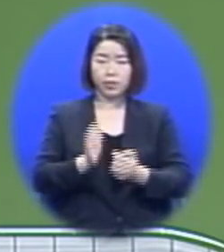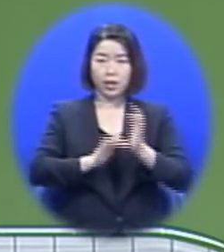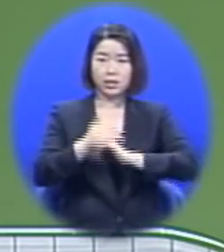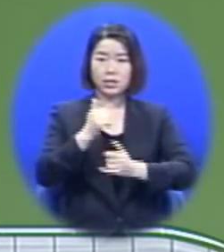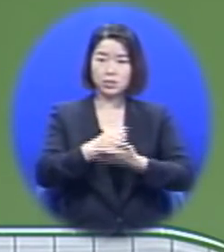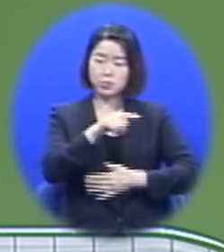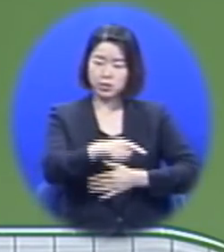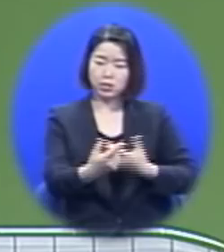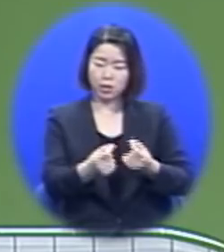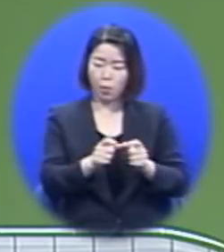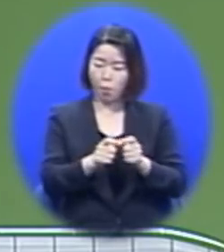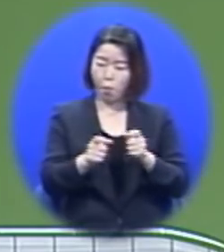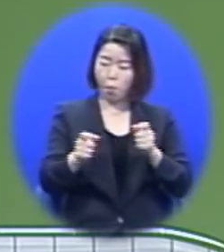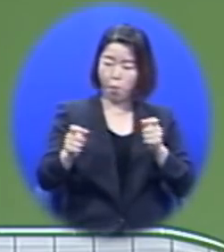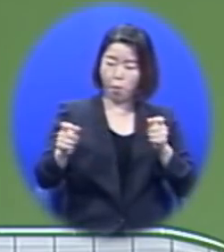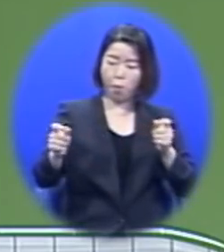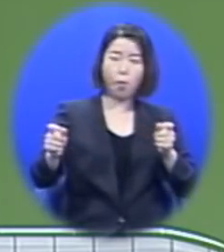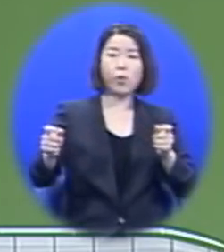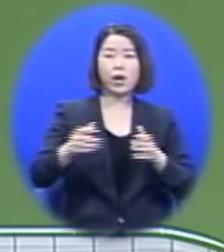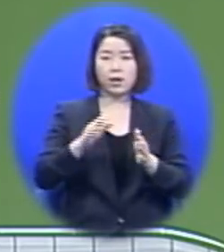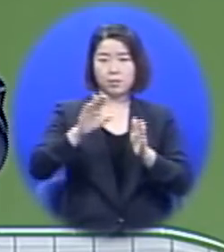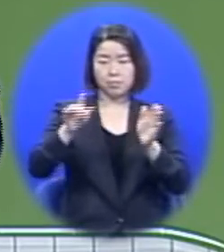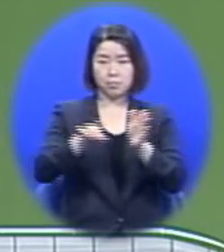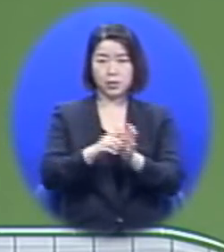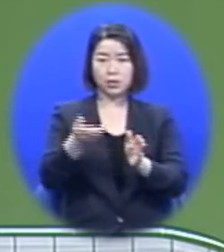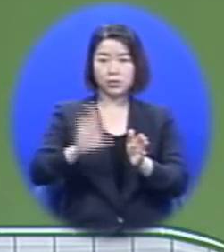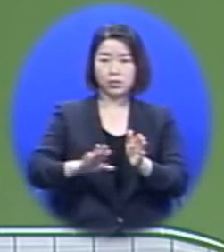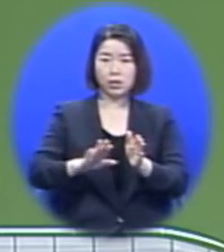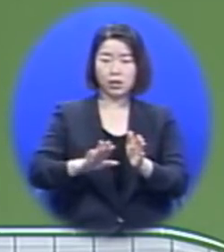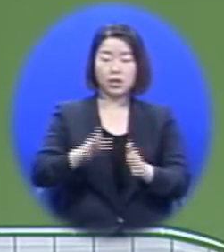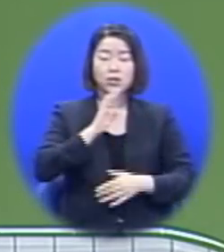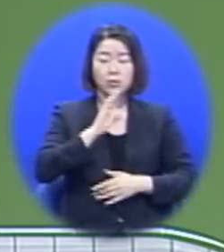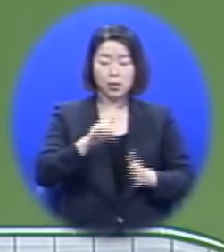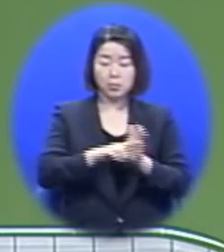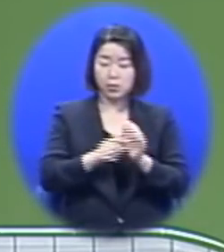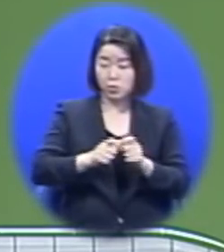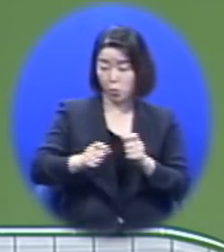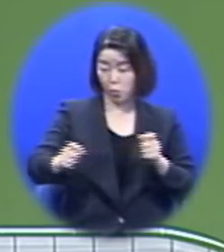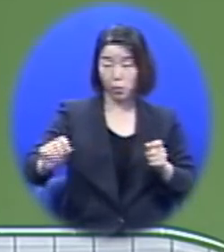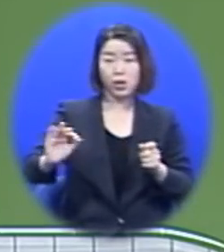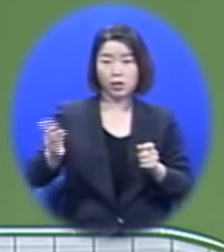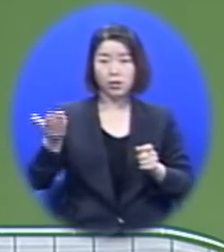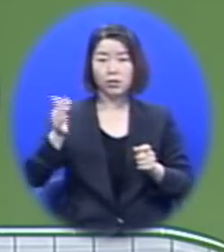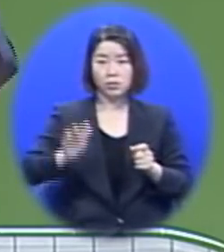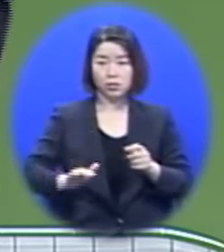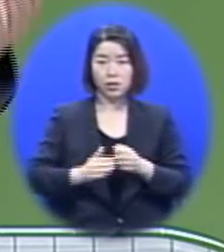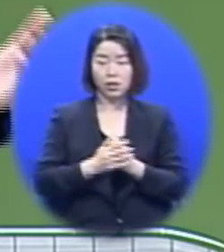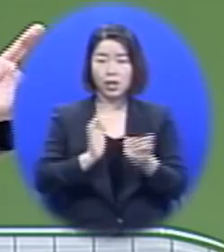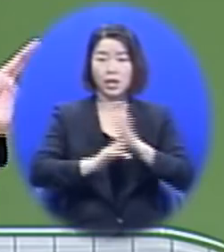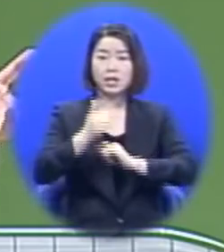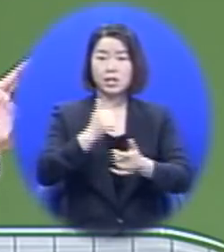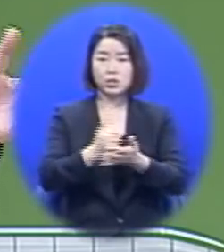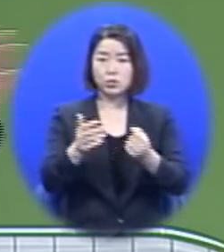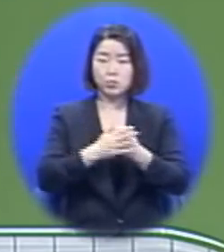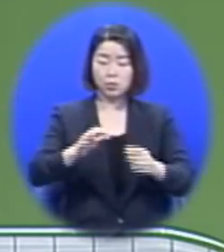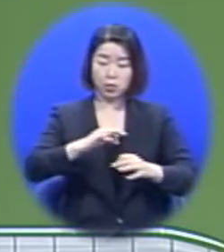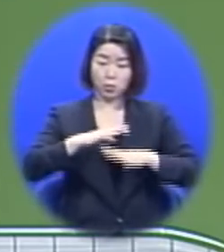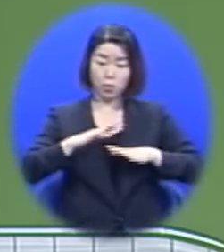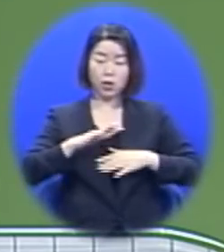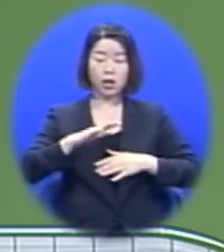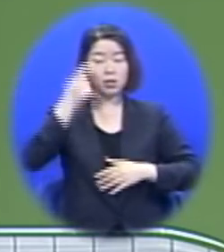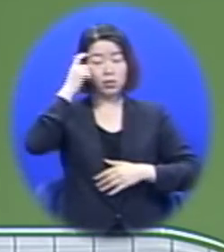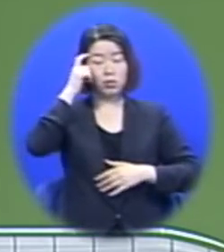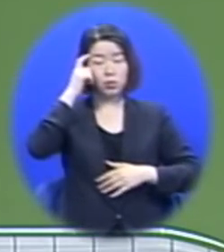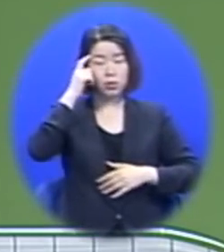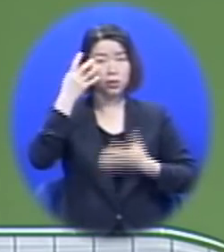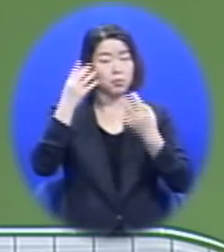예수님을 그렇게 오래 믿었는데, 예수 믿은 지 벌써 오래됐는데, 예수님 때문에 놀란 기억이 별로